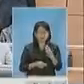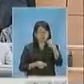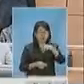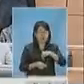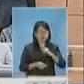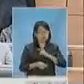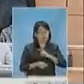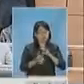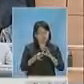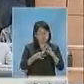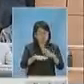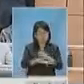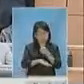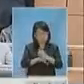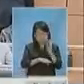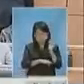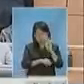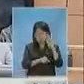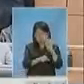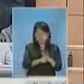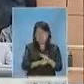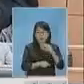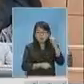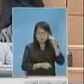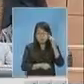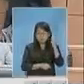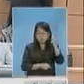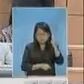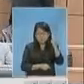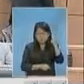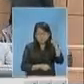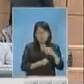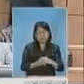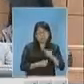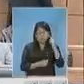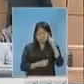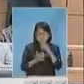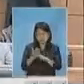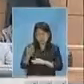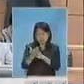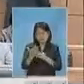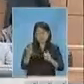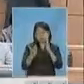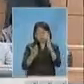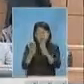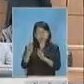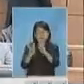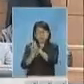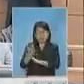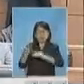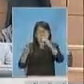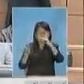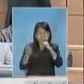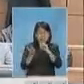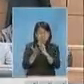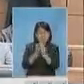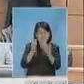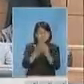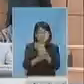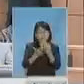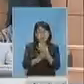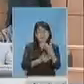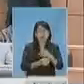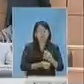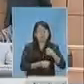แล้วมองไปข้างหน้ามองหาวันพรุ่งนี้ให้ประเทศครับไม่ใช่ไปเอาเมื่อวานมาขวางวัน